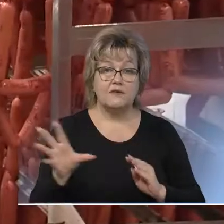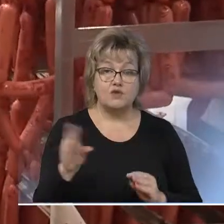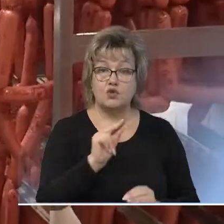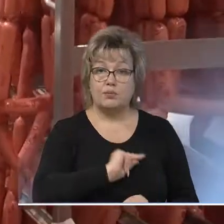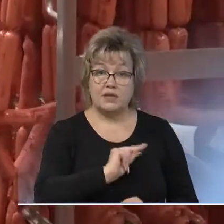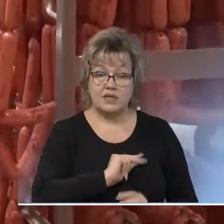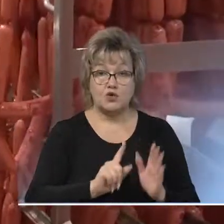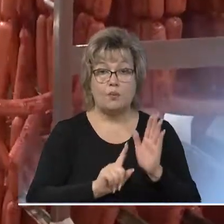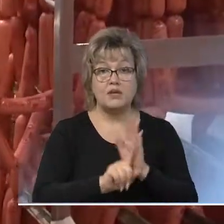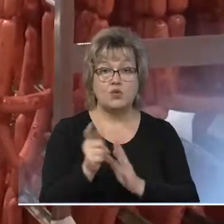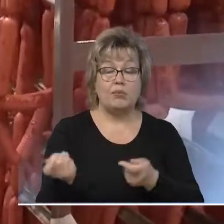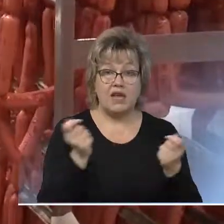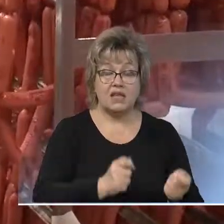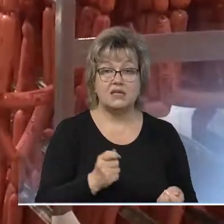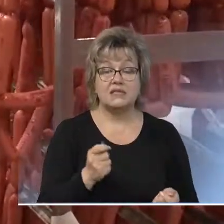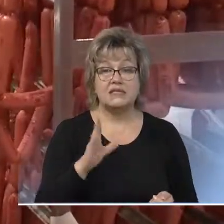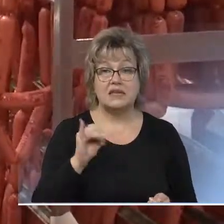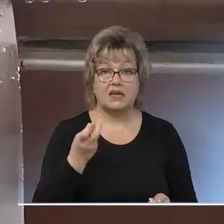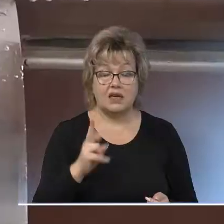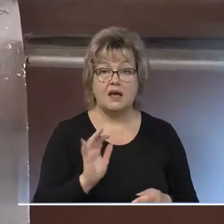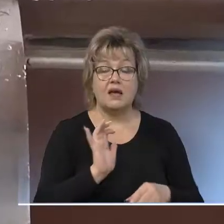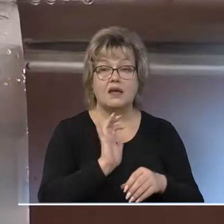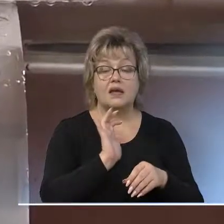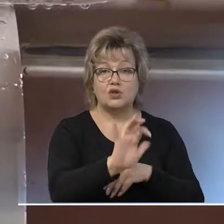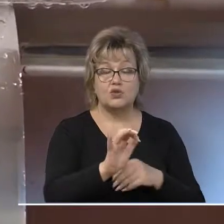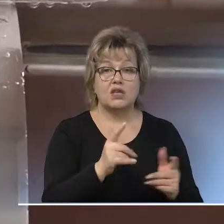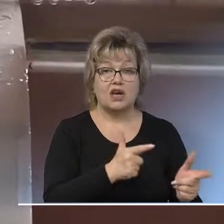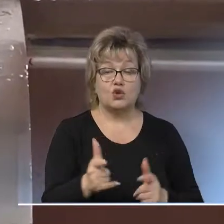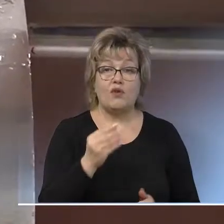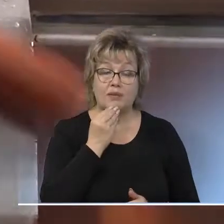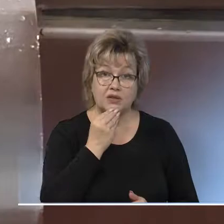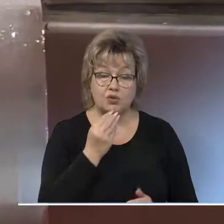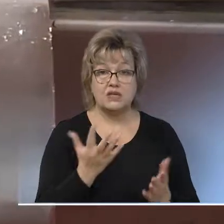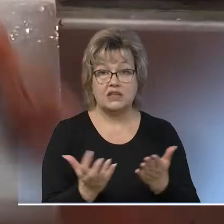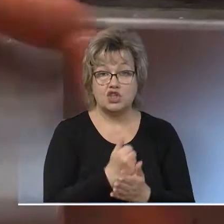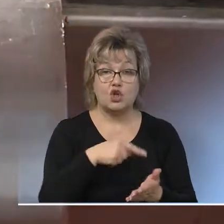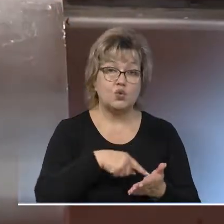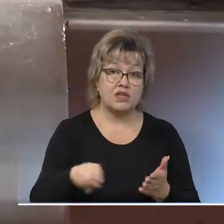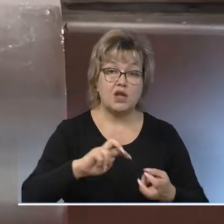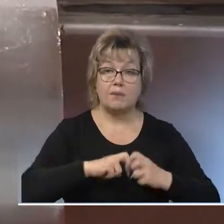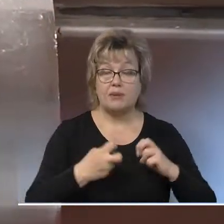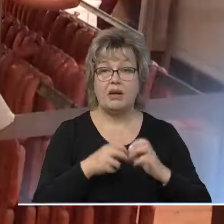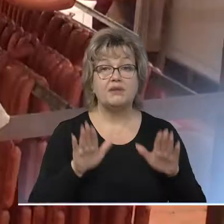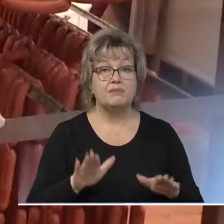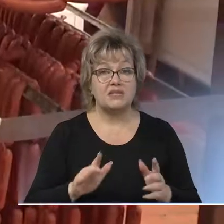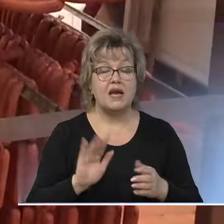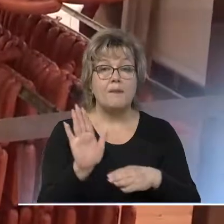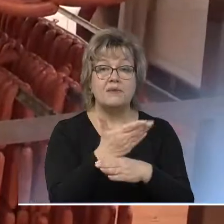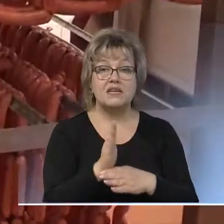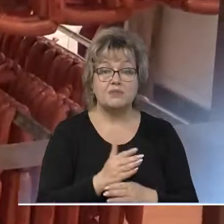проанализировали весь процесс от поступления сырья до отгрузки на склад готовой продукции. Нашли и устранили проблемные